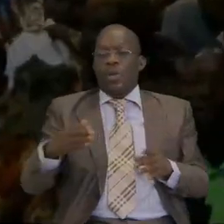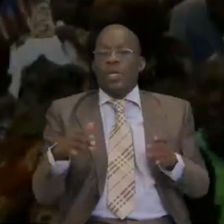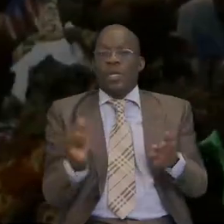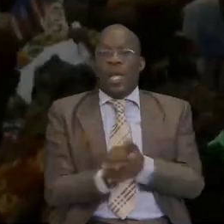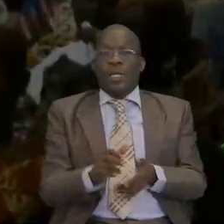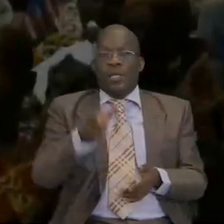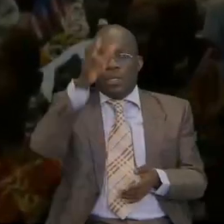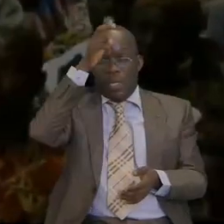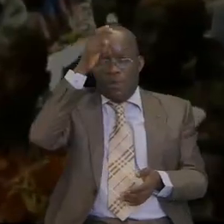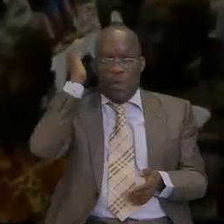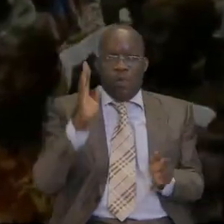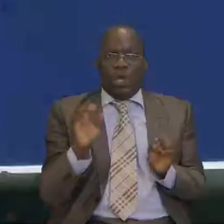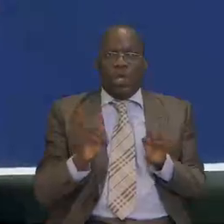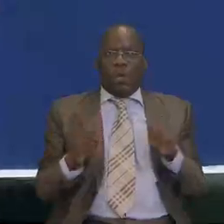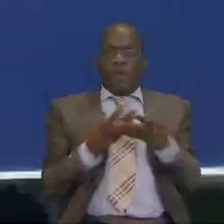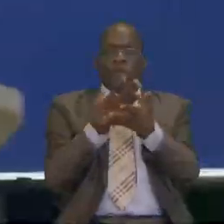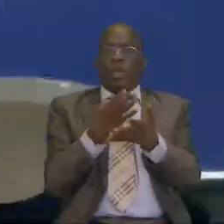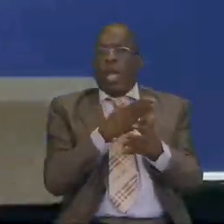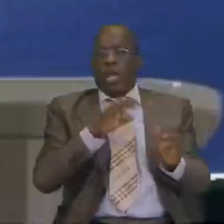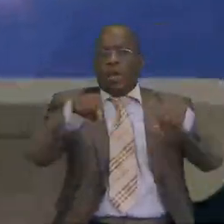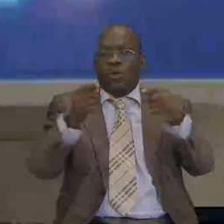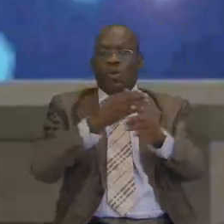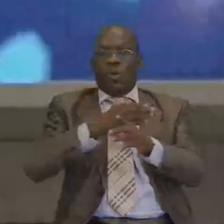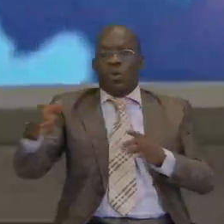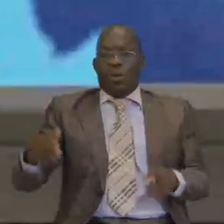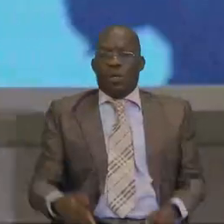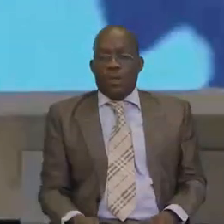Ce démon tremblera et partira.